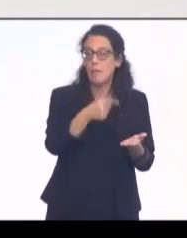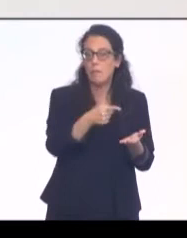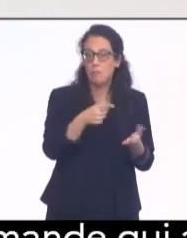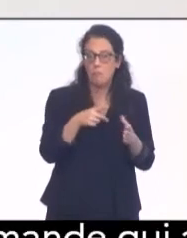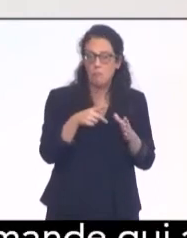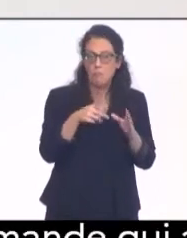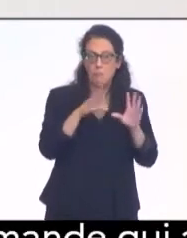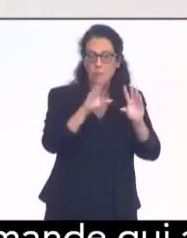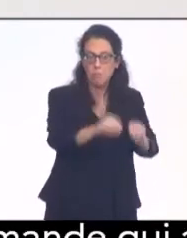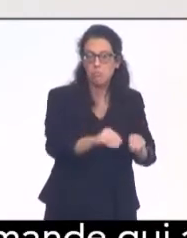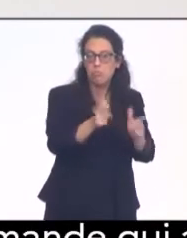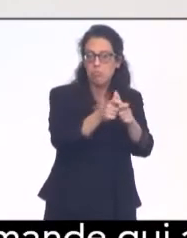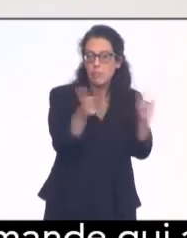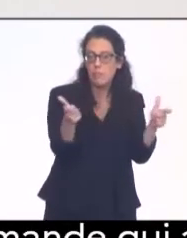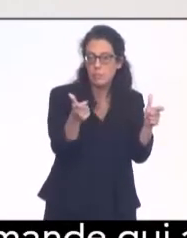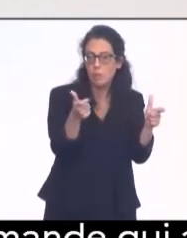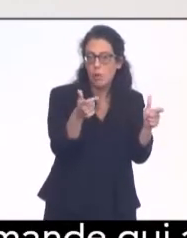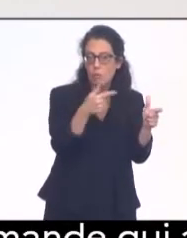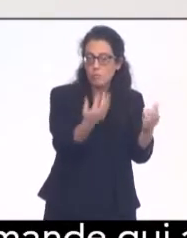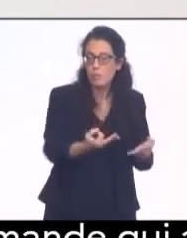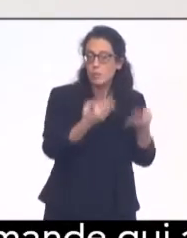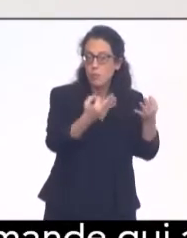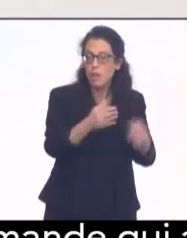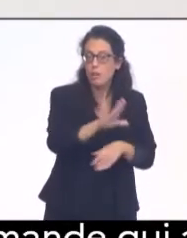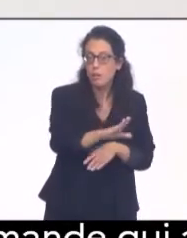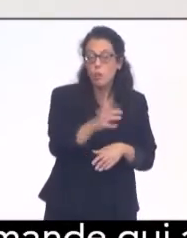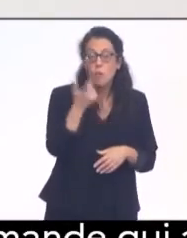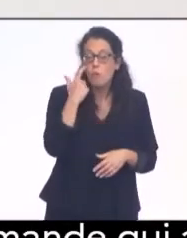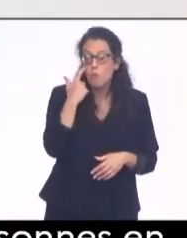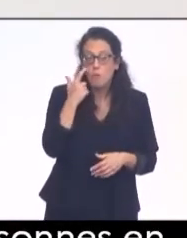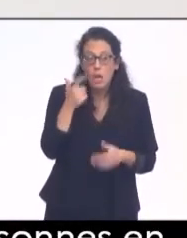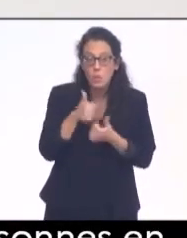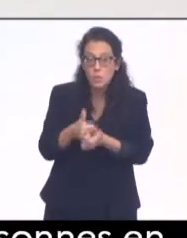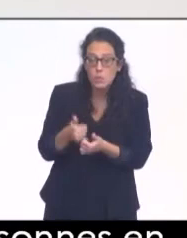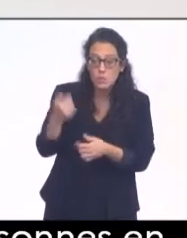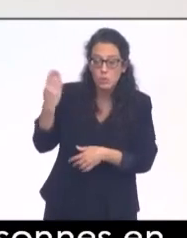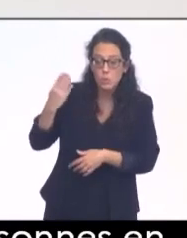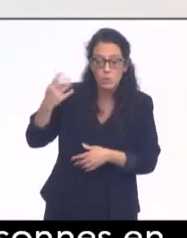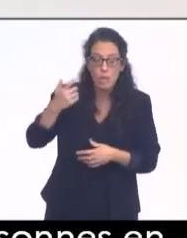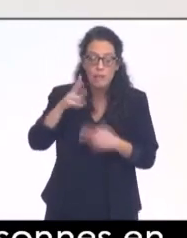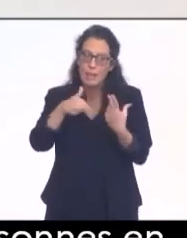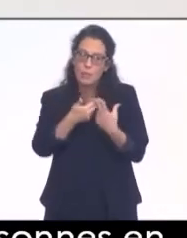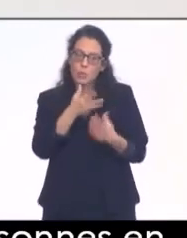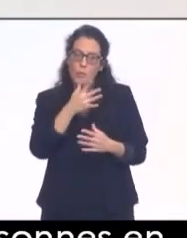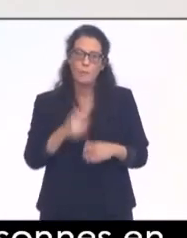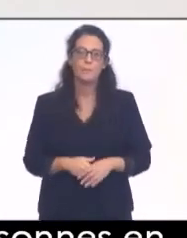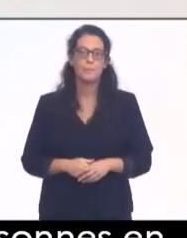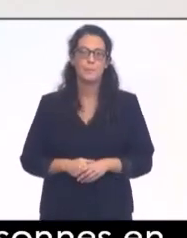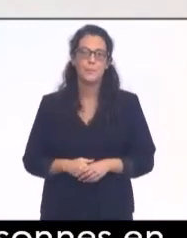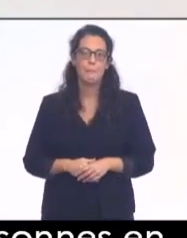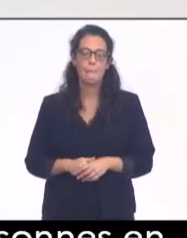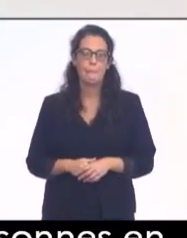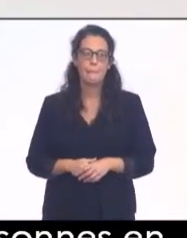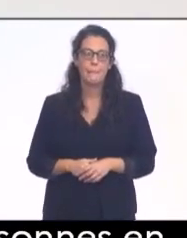de vie habituel, qui sont les établissements et les services. Donc il faudra qu'on voit, qu'on regarde. Là, je n'ai pas la réponse à cette question.